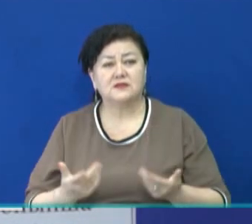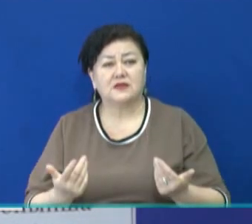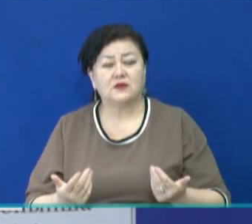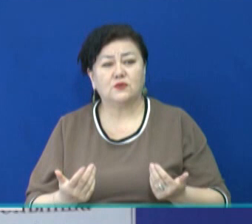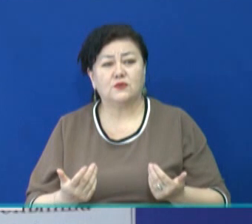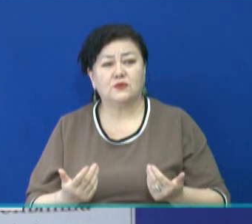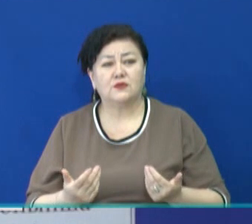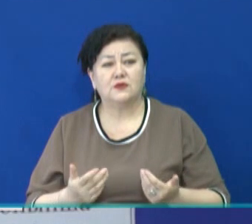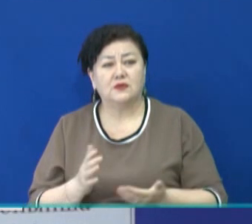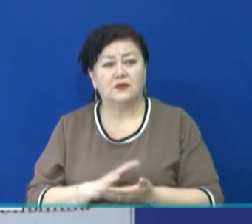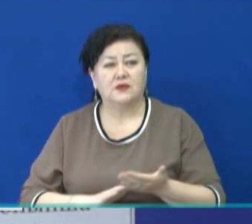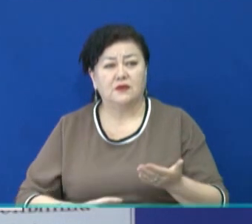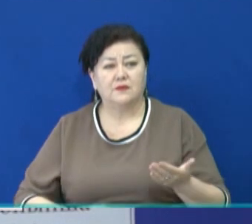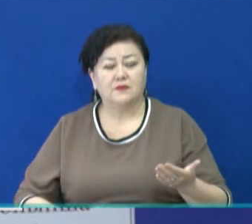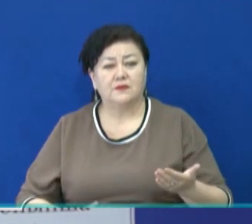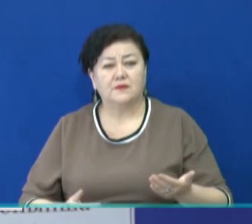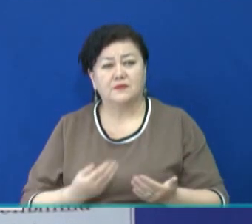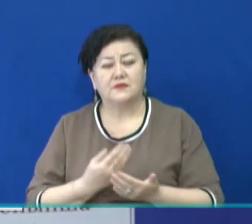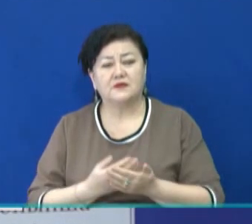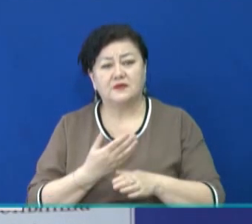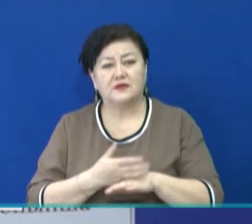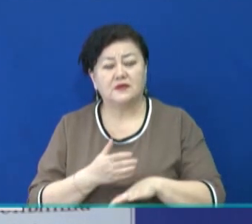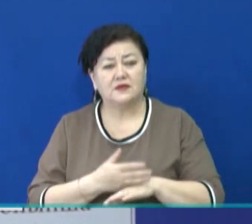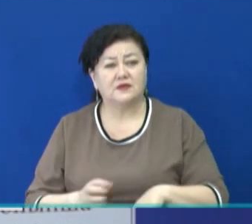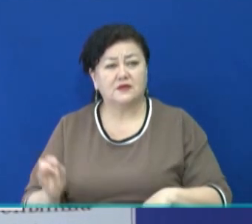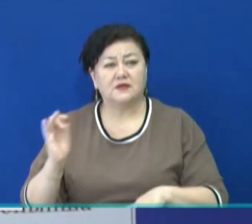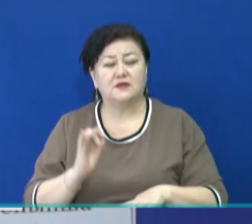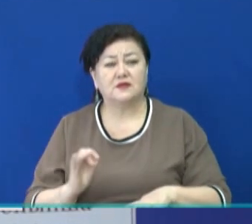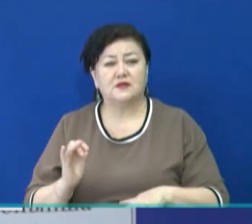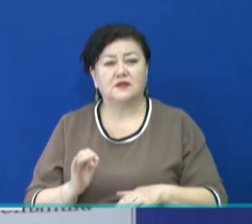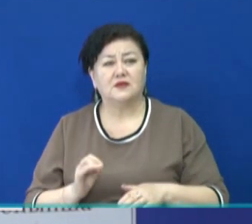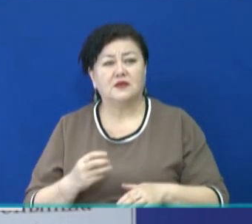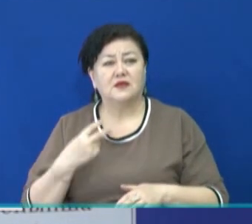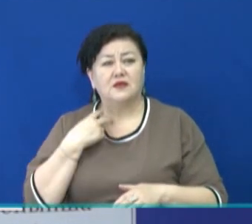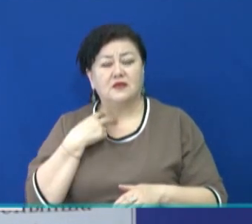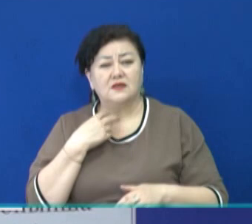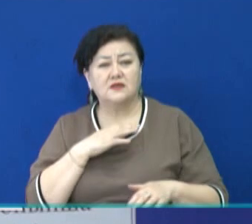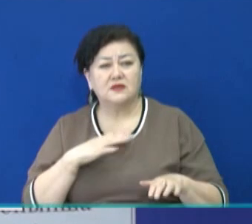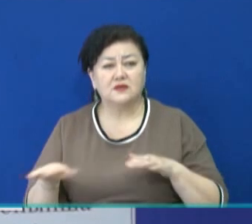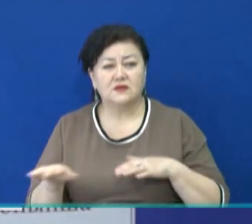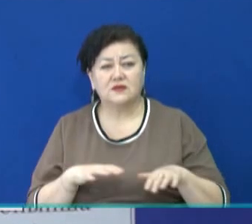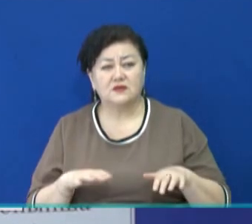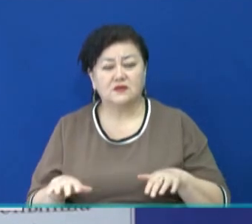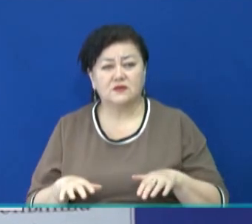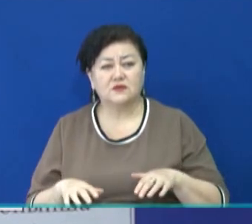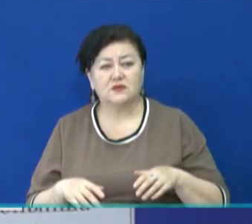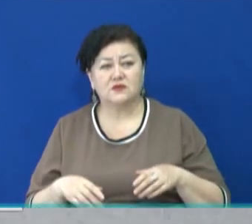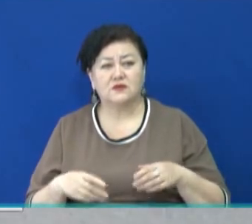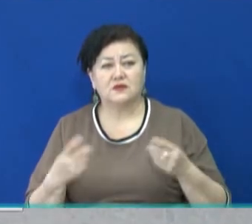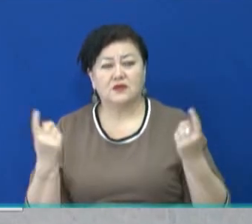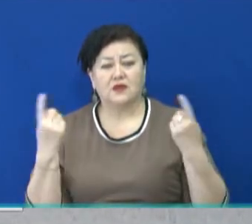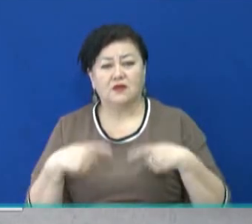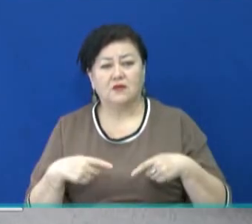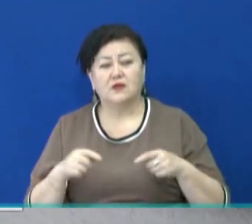де ары қарай өзінің кредиторларының алдында жаңағы борышты реттеу рәсімін өтіп заңға жүгіне